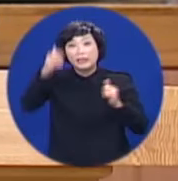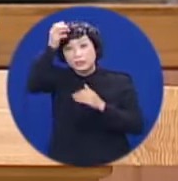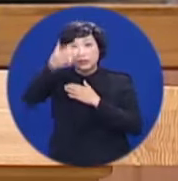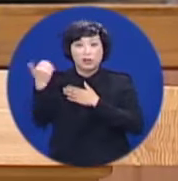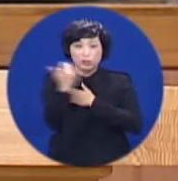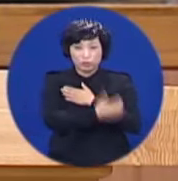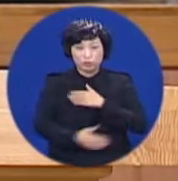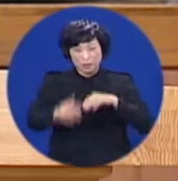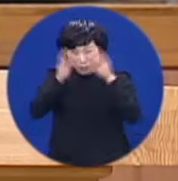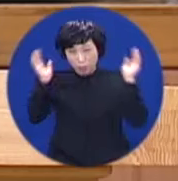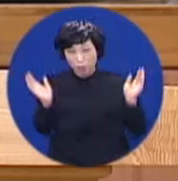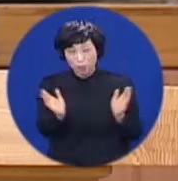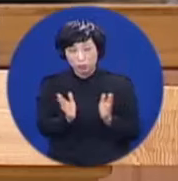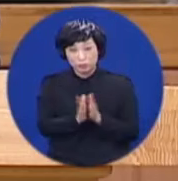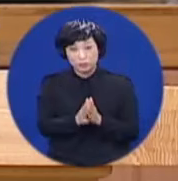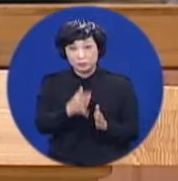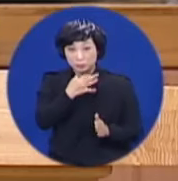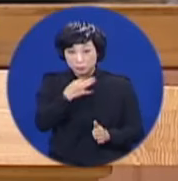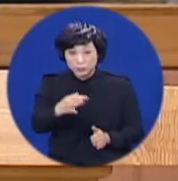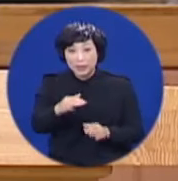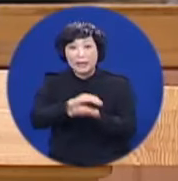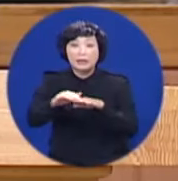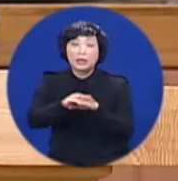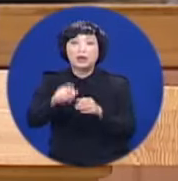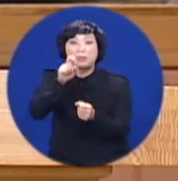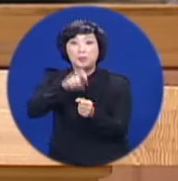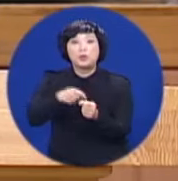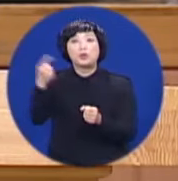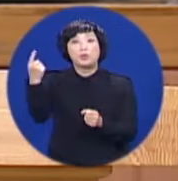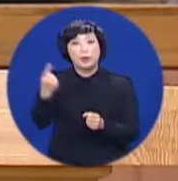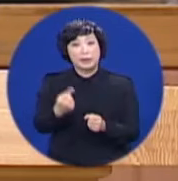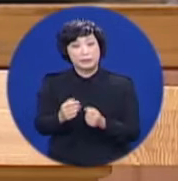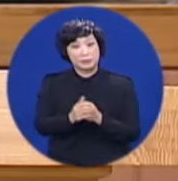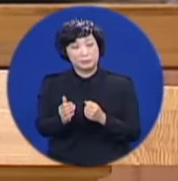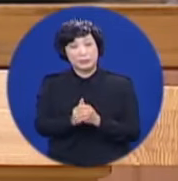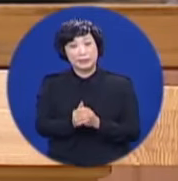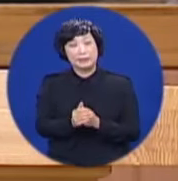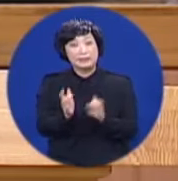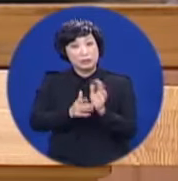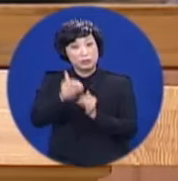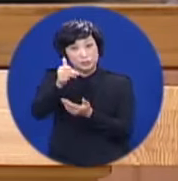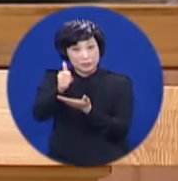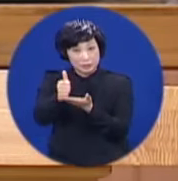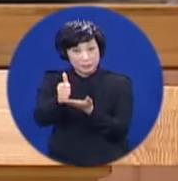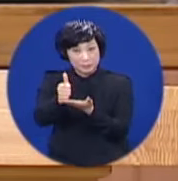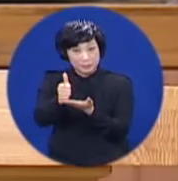영육간의 모든 불행을 해결해 주시려고 예수께